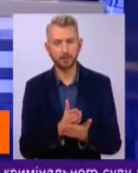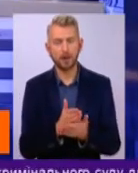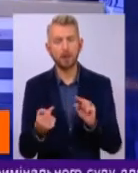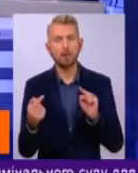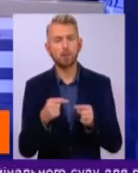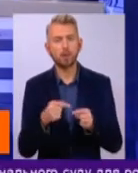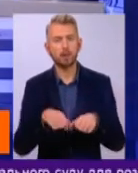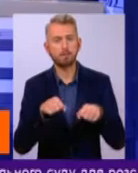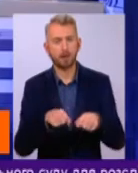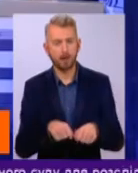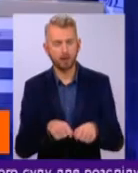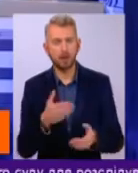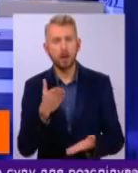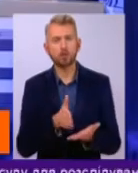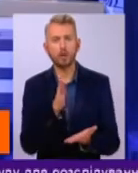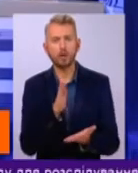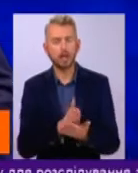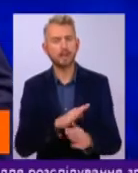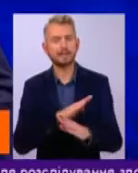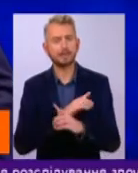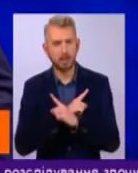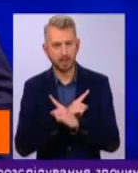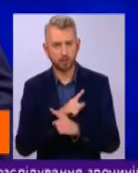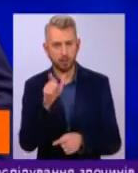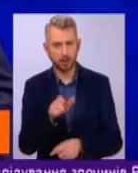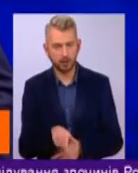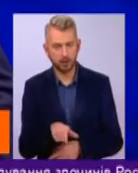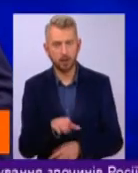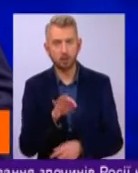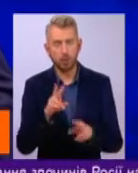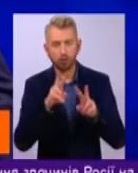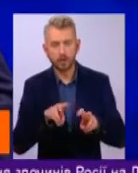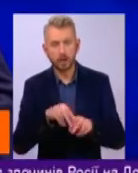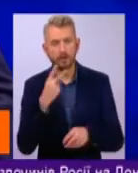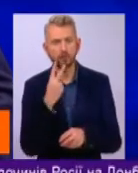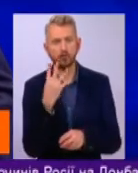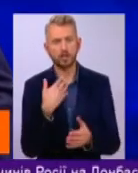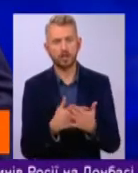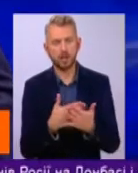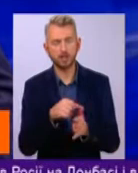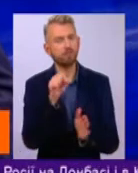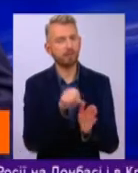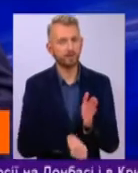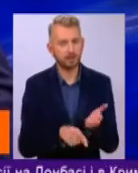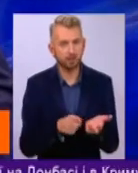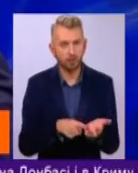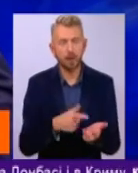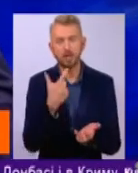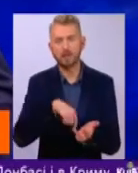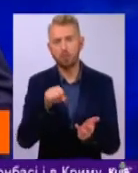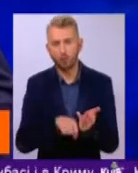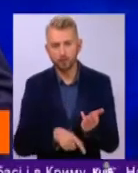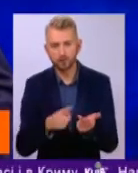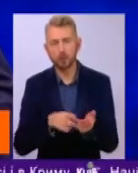протиправне позбавлення, взагалі, якщо є смерть людини, то розглядається завжди чотири версії. Вбивство, самогубство,